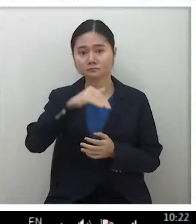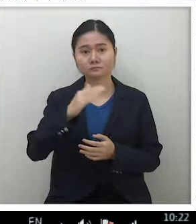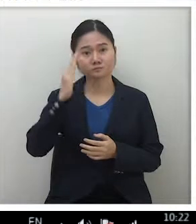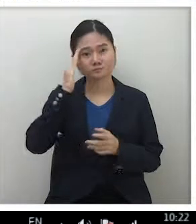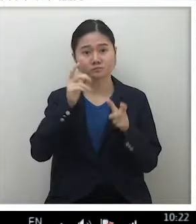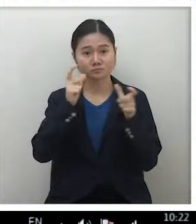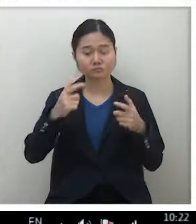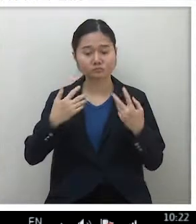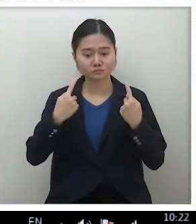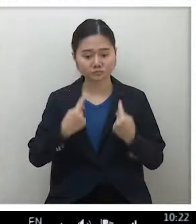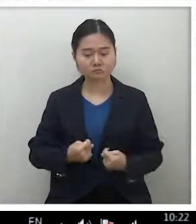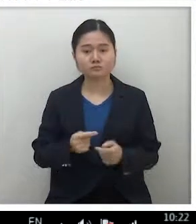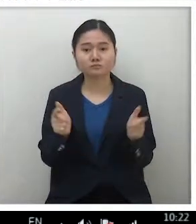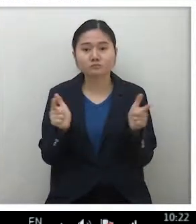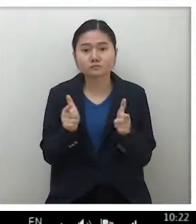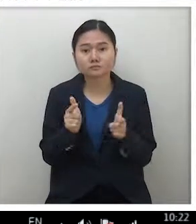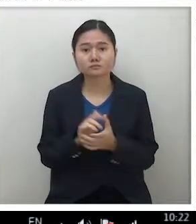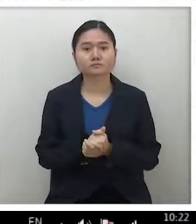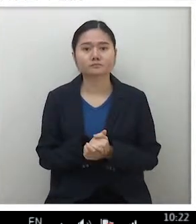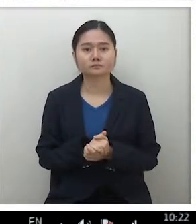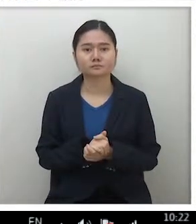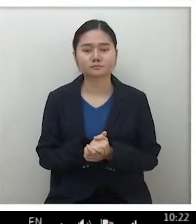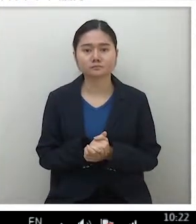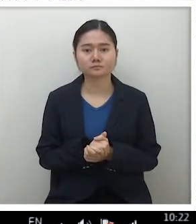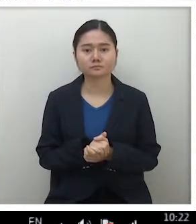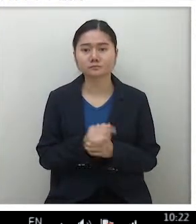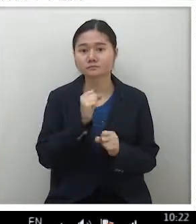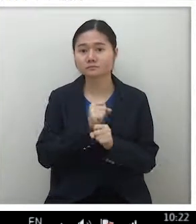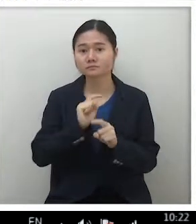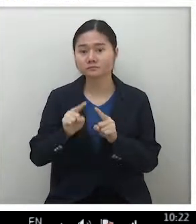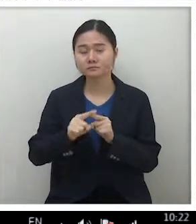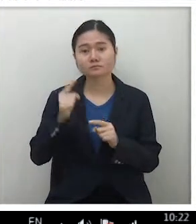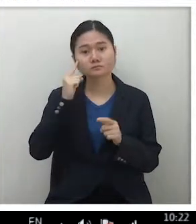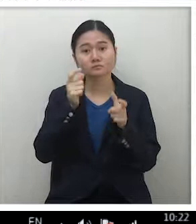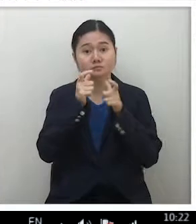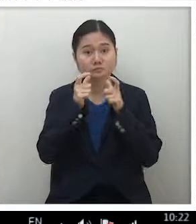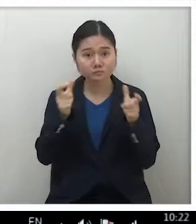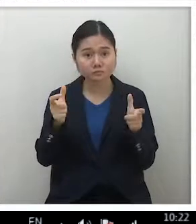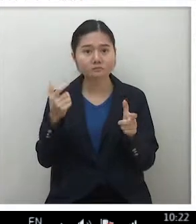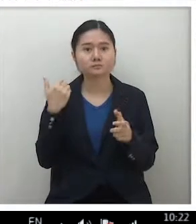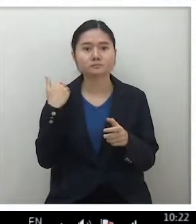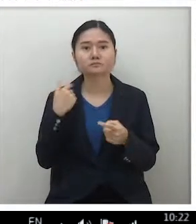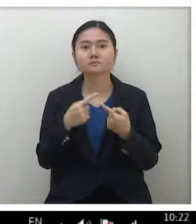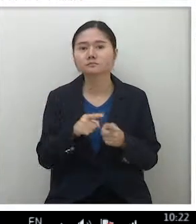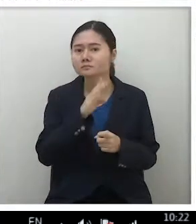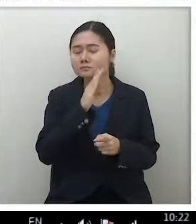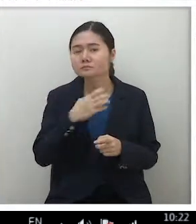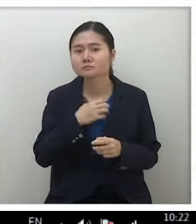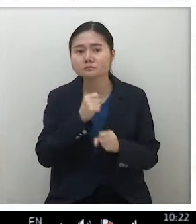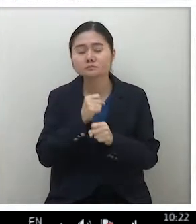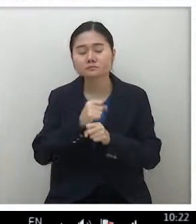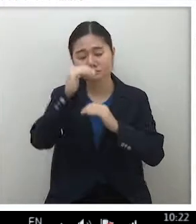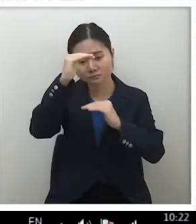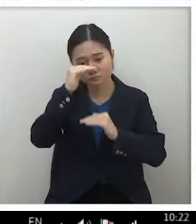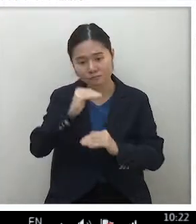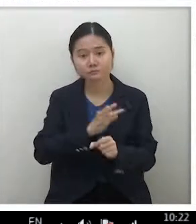เล็กยิ่งการ์ตูนเป็นไปได้หมดนะเป็นไปได้หมดอะหัวใหญ่กว่านี้ก็ยังมีเลยแต่ถ้าเราอยากให้มันดูสมส่วนหน่อ